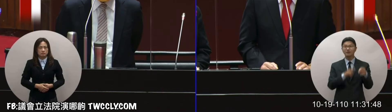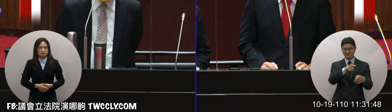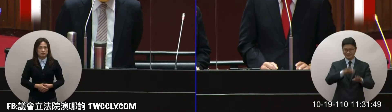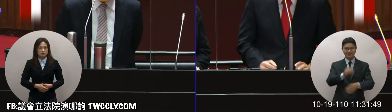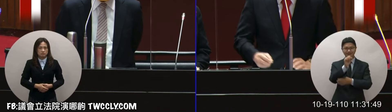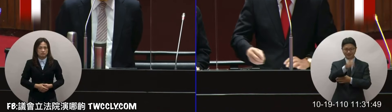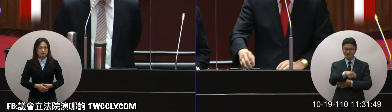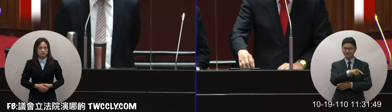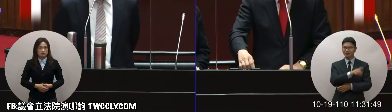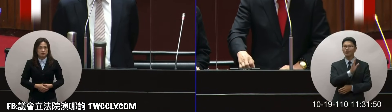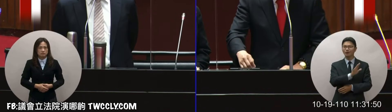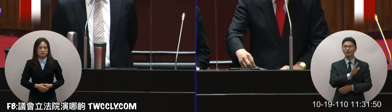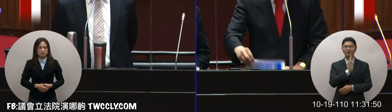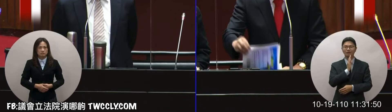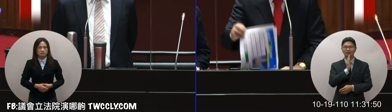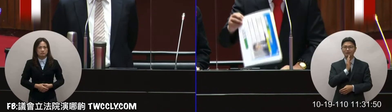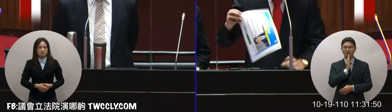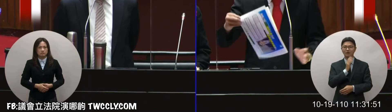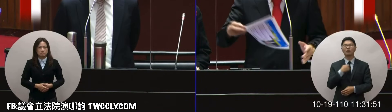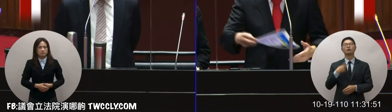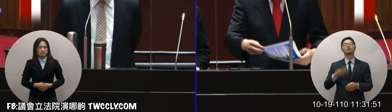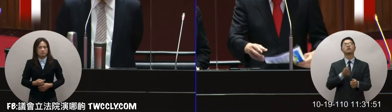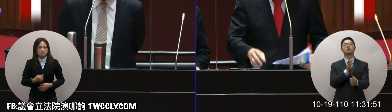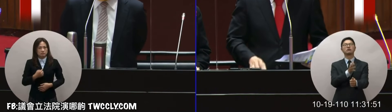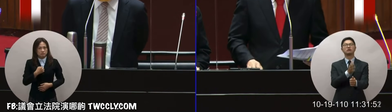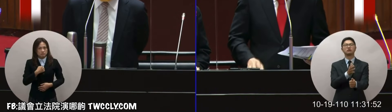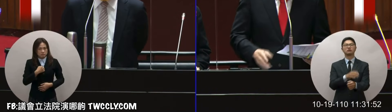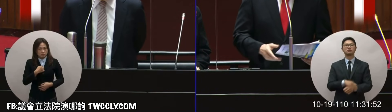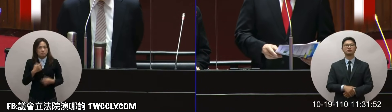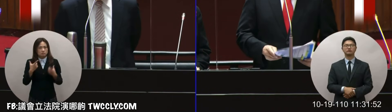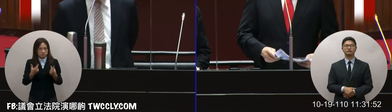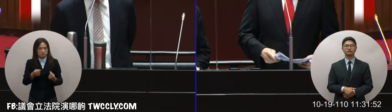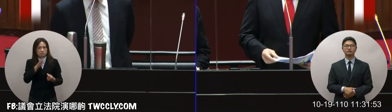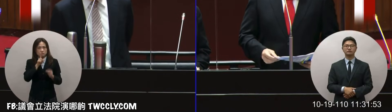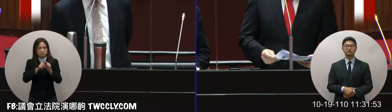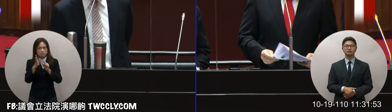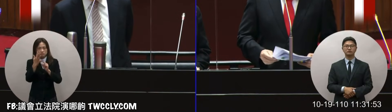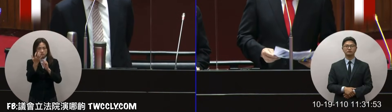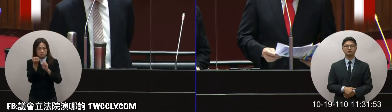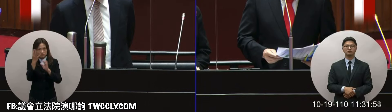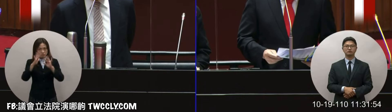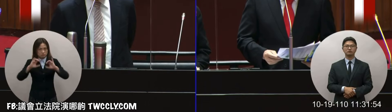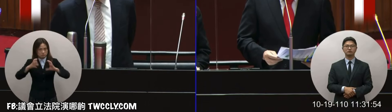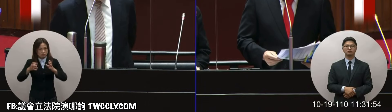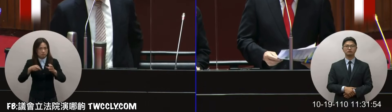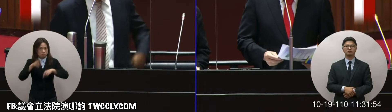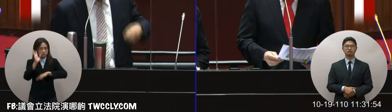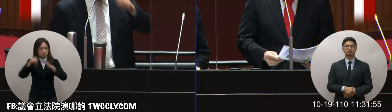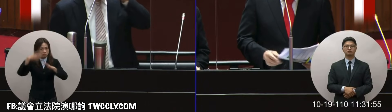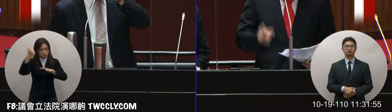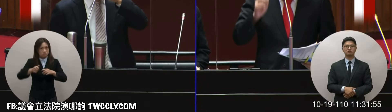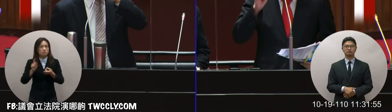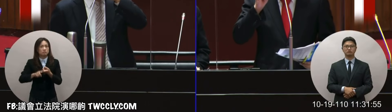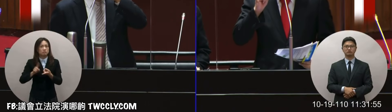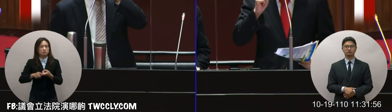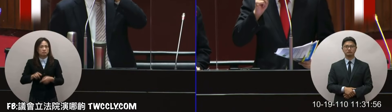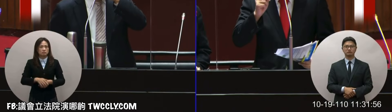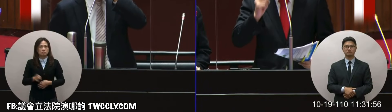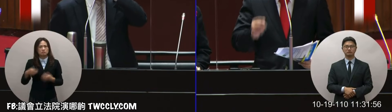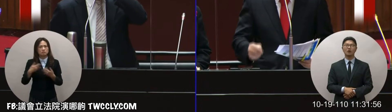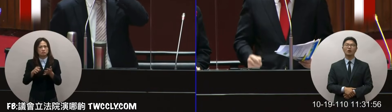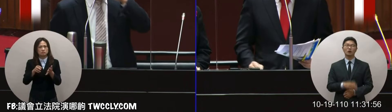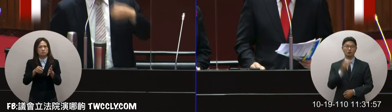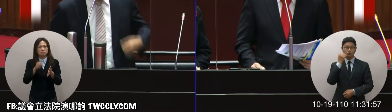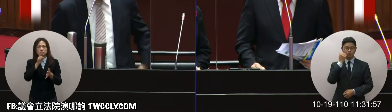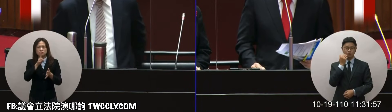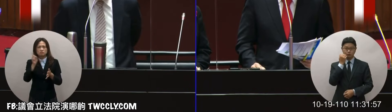中华民国了。好，本席再请问一下， 我是中华民国的行政院长。 院长， 你不要用中语嘛。 那如果是这